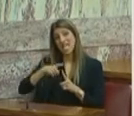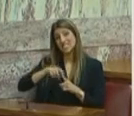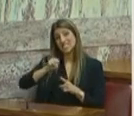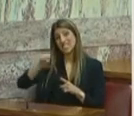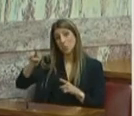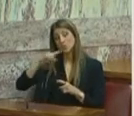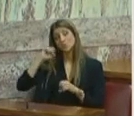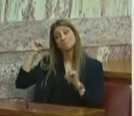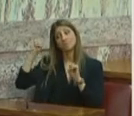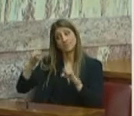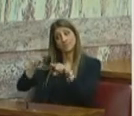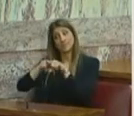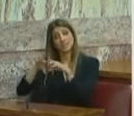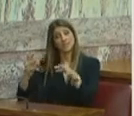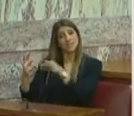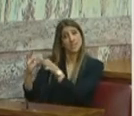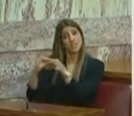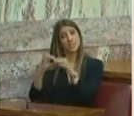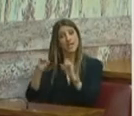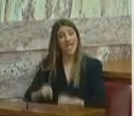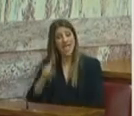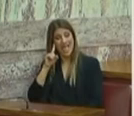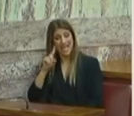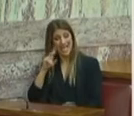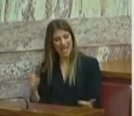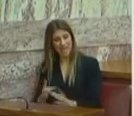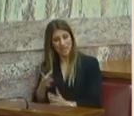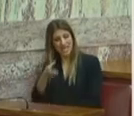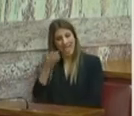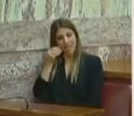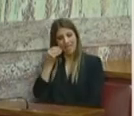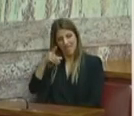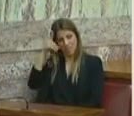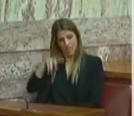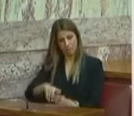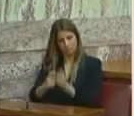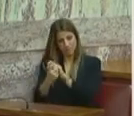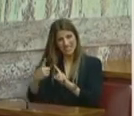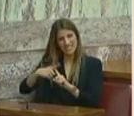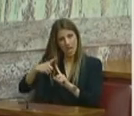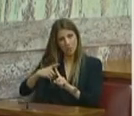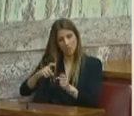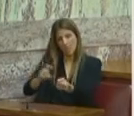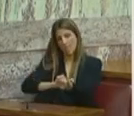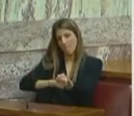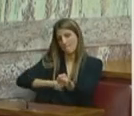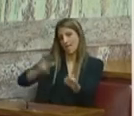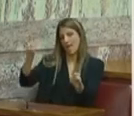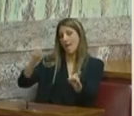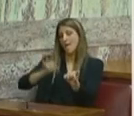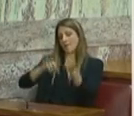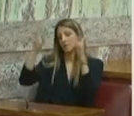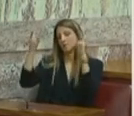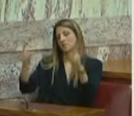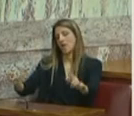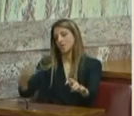λέει ο δημοσιογράφος. Ναι, η γυναίκα μου όταν έμαθε ότι η Αυγή έπαιρνε το χαρτί από τον Τσαουσέσκου, έγινε έξαλλη. Να σταματήσει αμέσως, αυτό